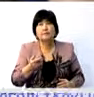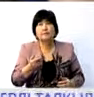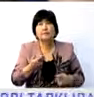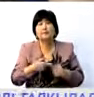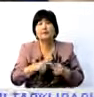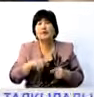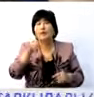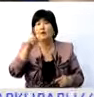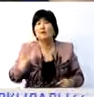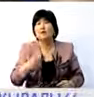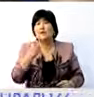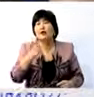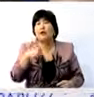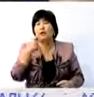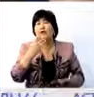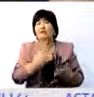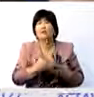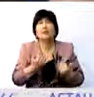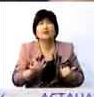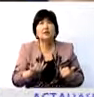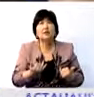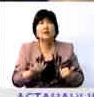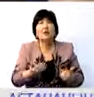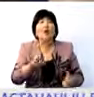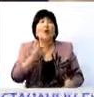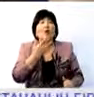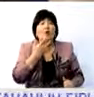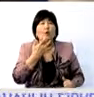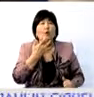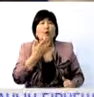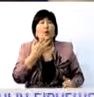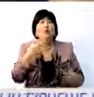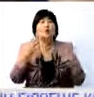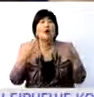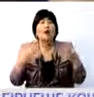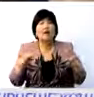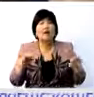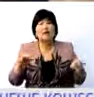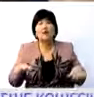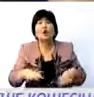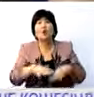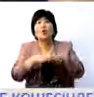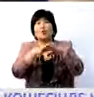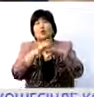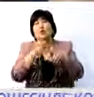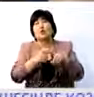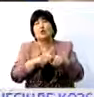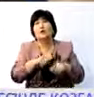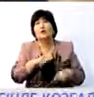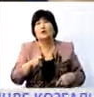деген кісінің бір айтқаны бар. Ол айтады, мына ұлттық ұлт азаттық көтерілістің